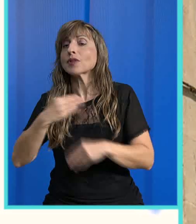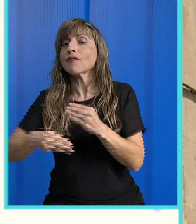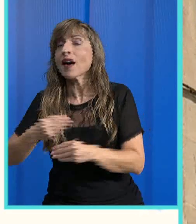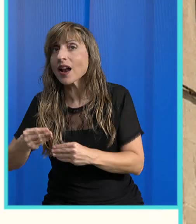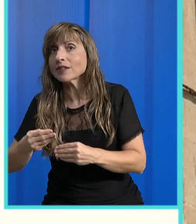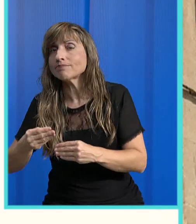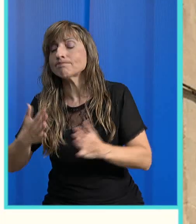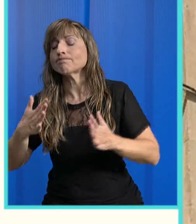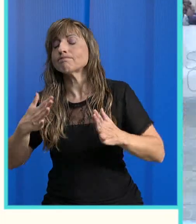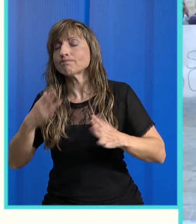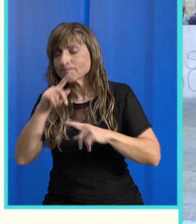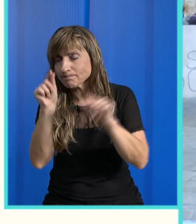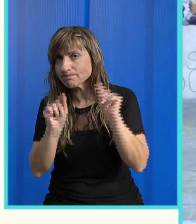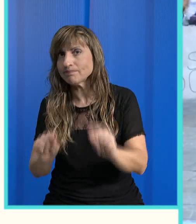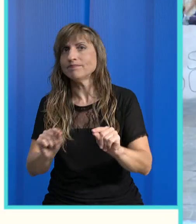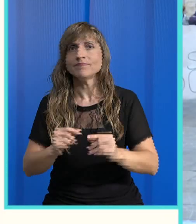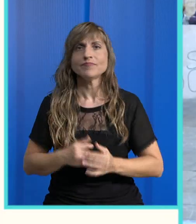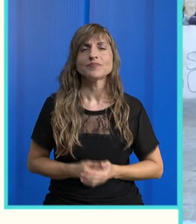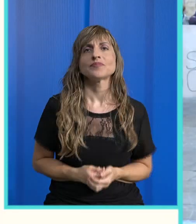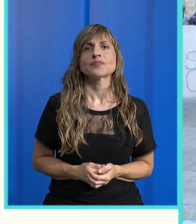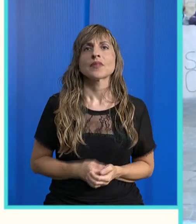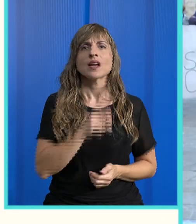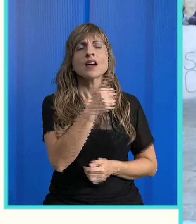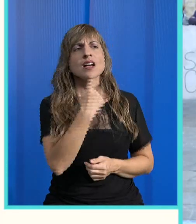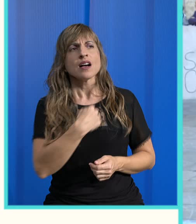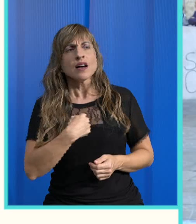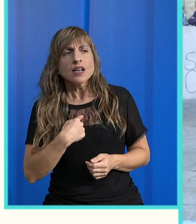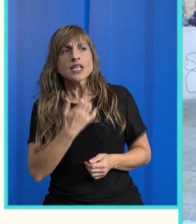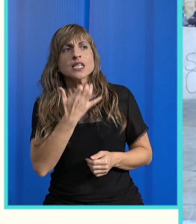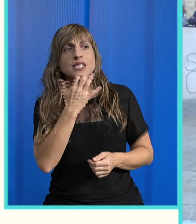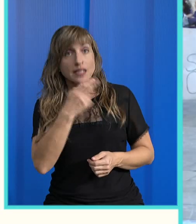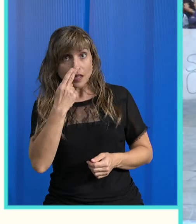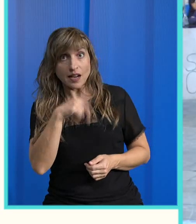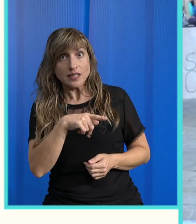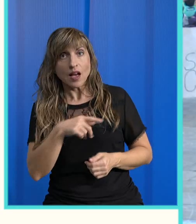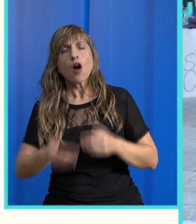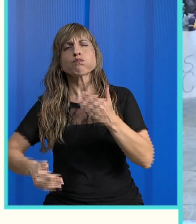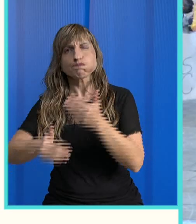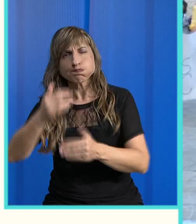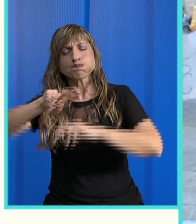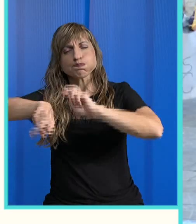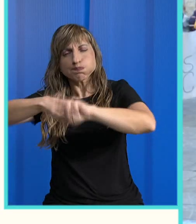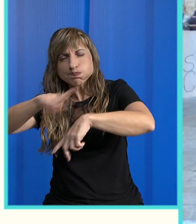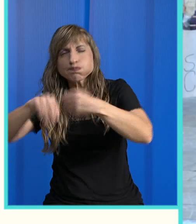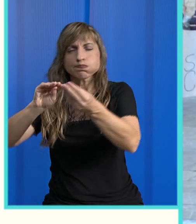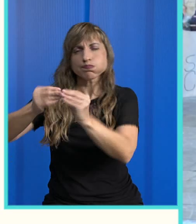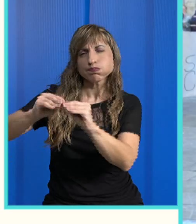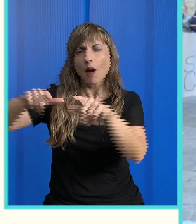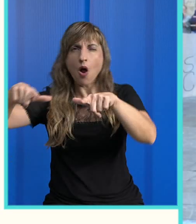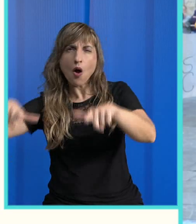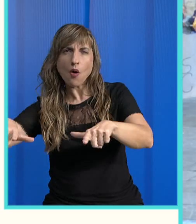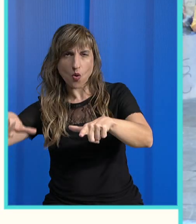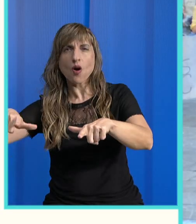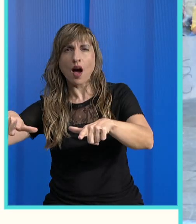I van dir que des d'aquest moment que començarien si ens interessava que començarien en aquell moment a arreglar el local d'eines